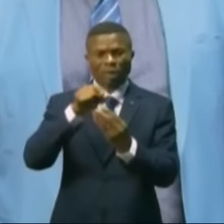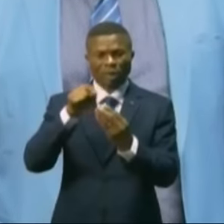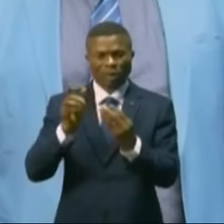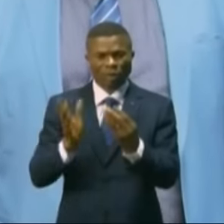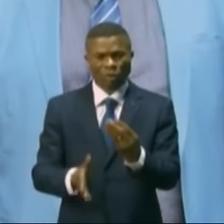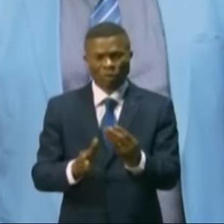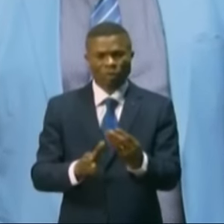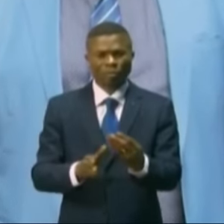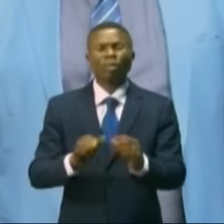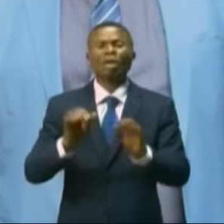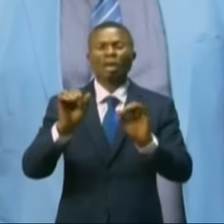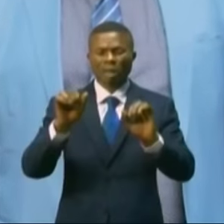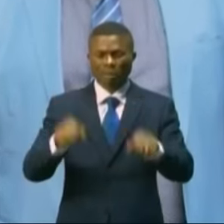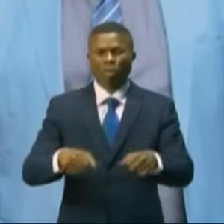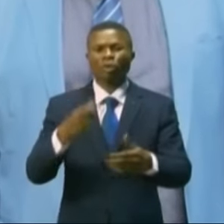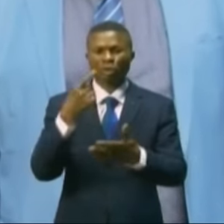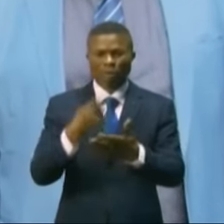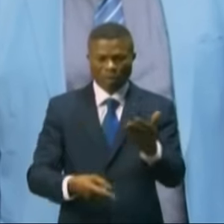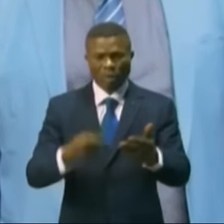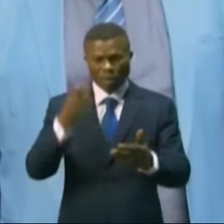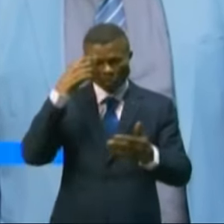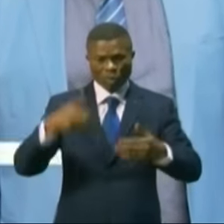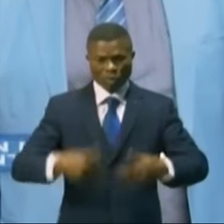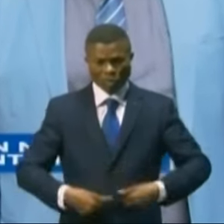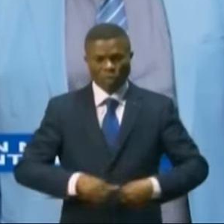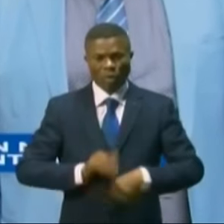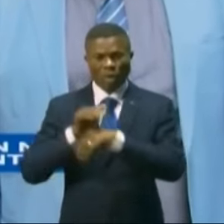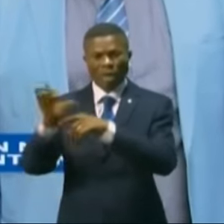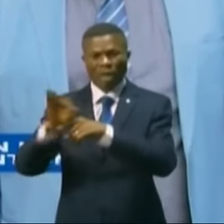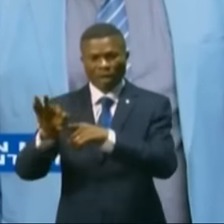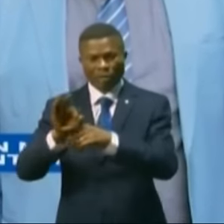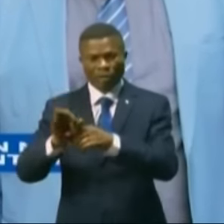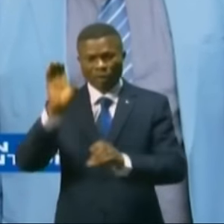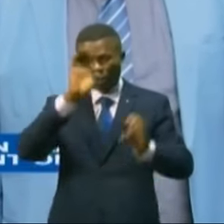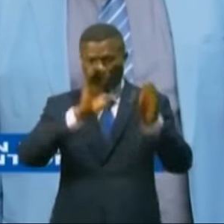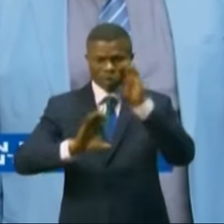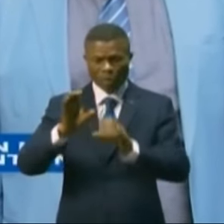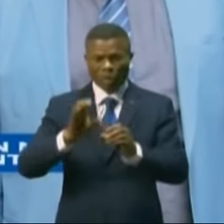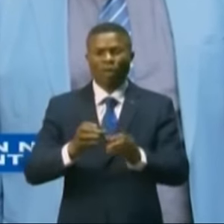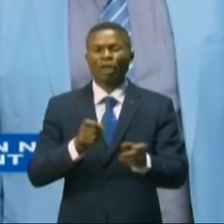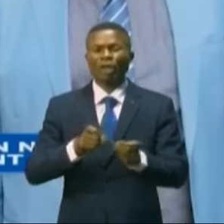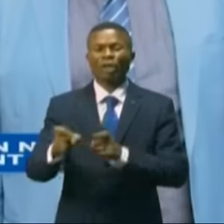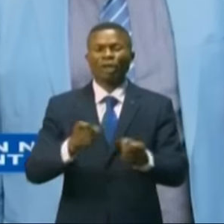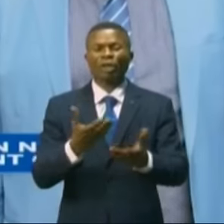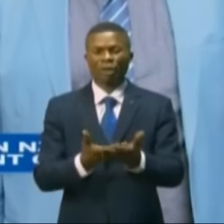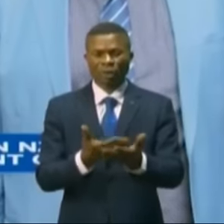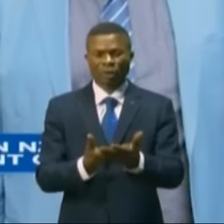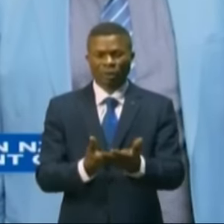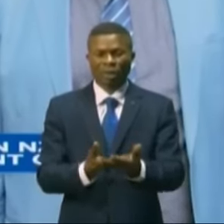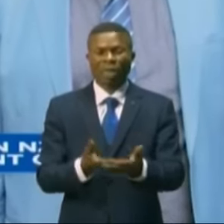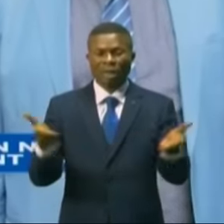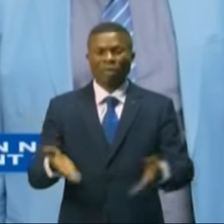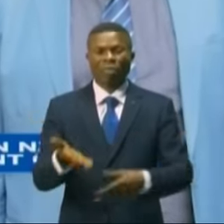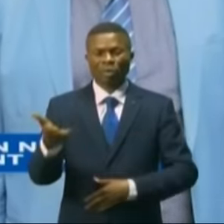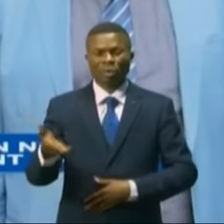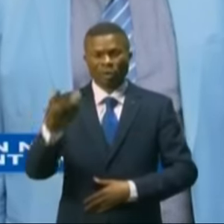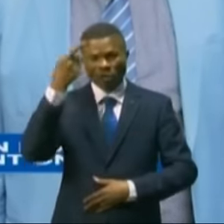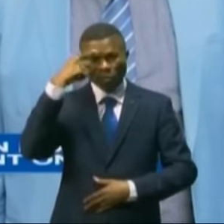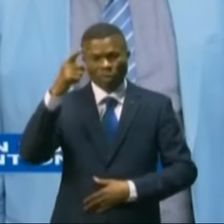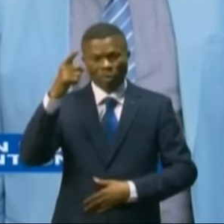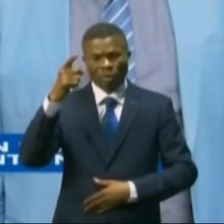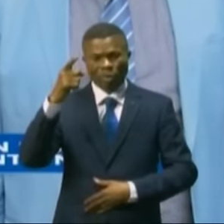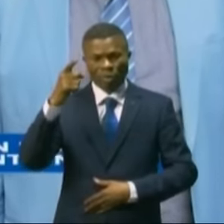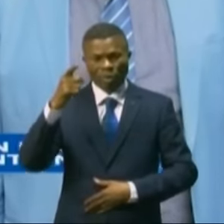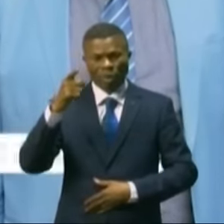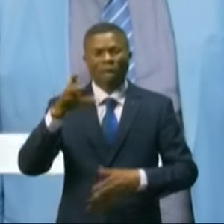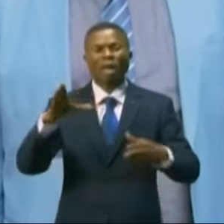les possibilités pour un jeune qui est en formation dans les sciences de gestion qui existent pour pouvoir